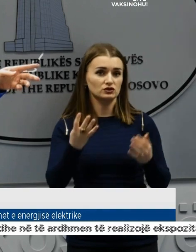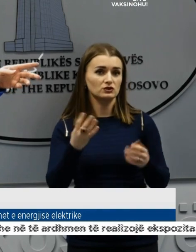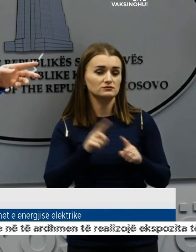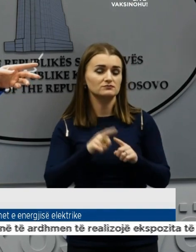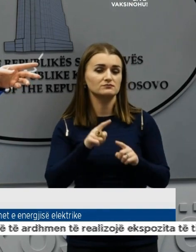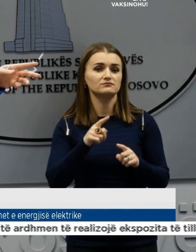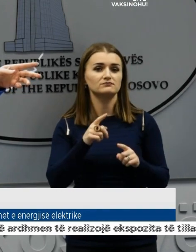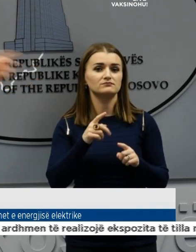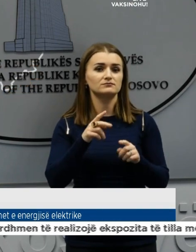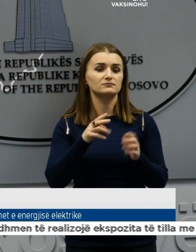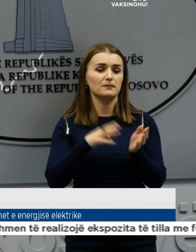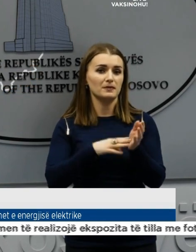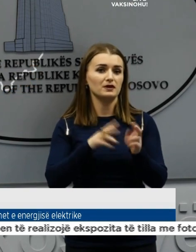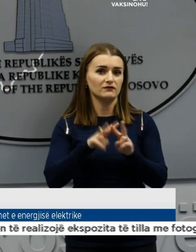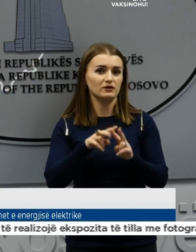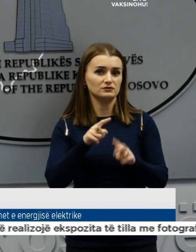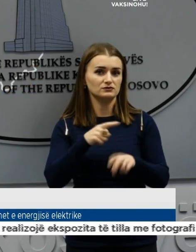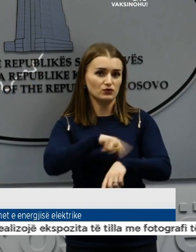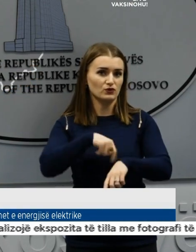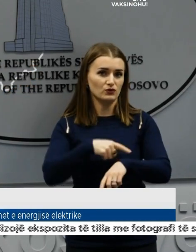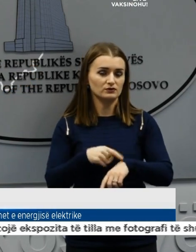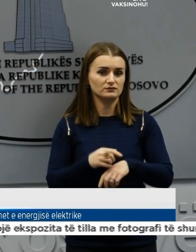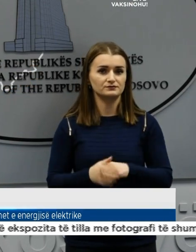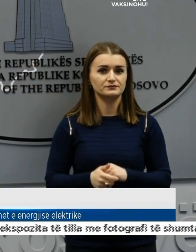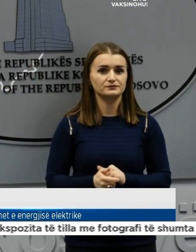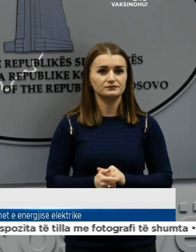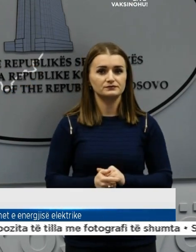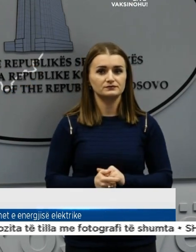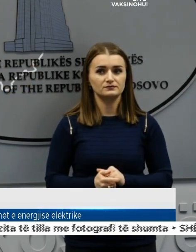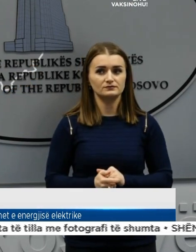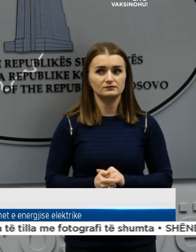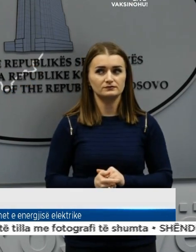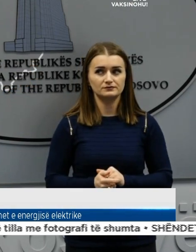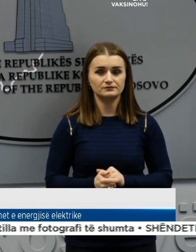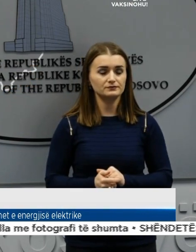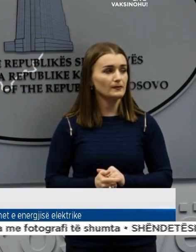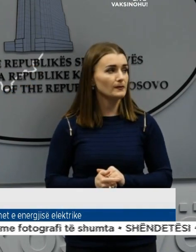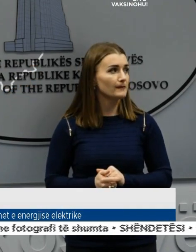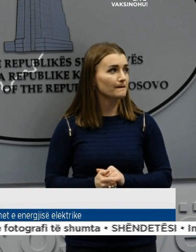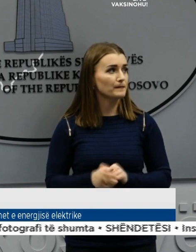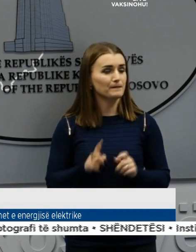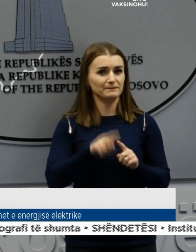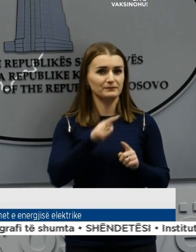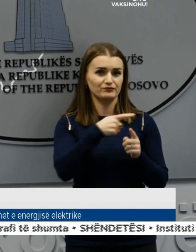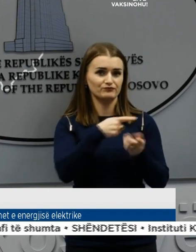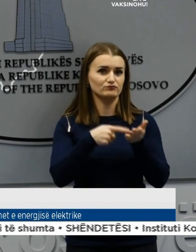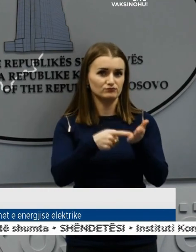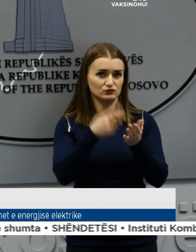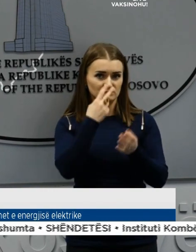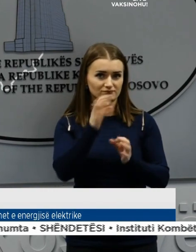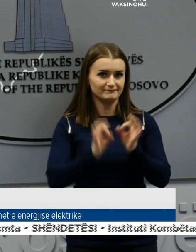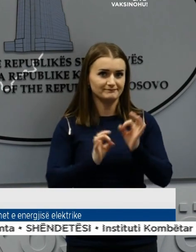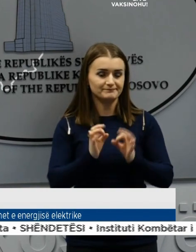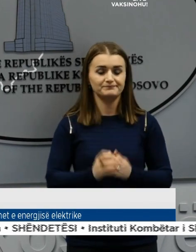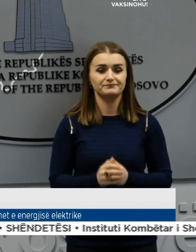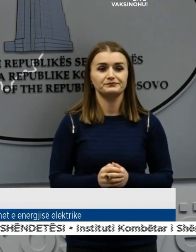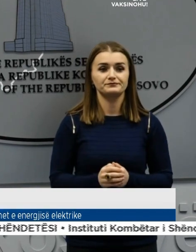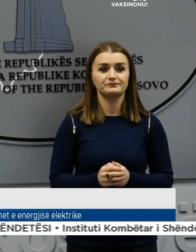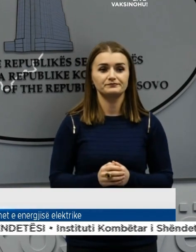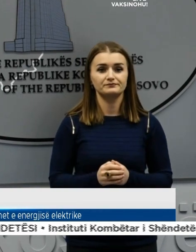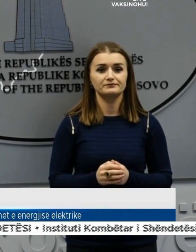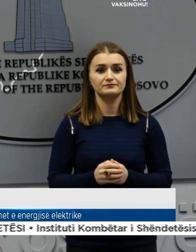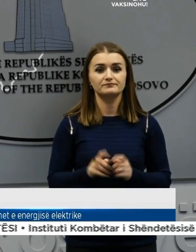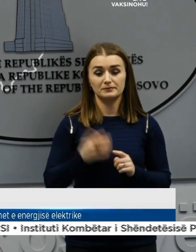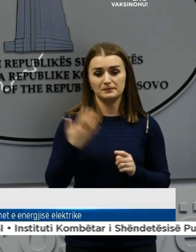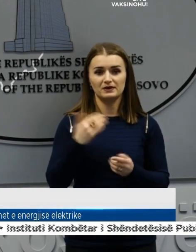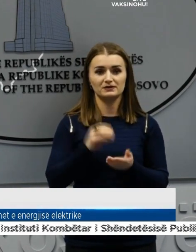në slajdë atje, në figurë. Çmimi me datën 15 dhjetor, kur jemi parë për herë të fundit